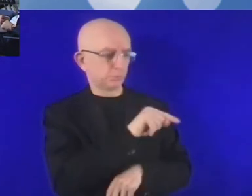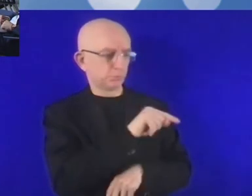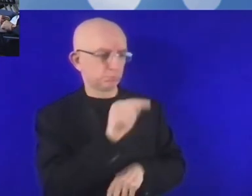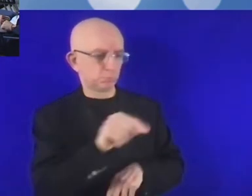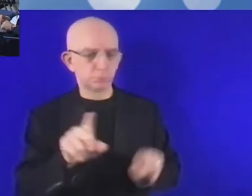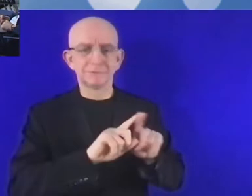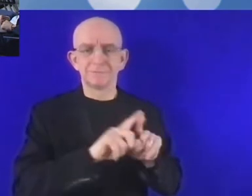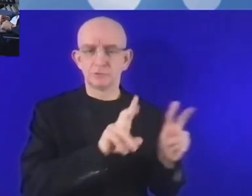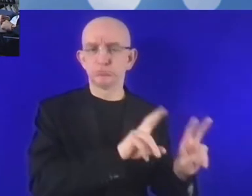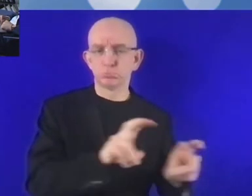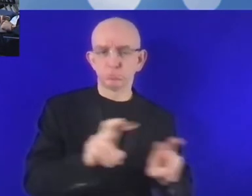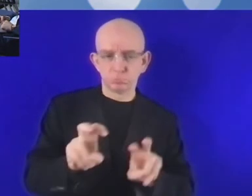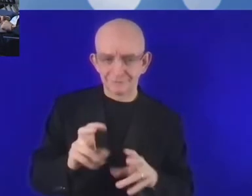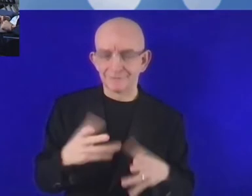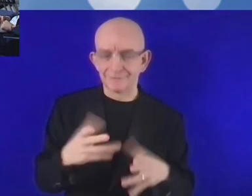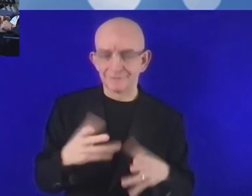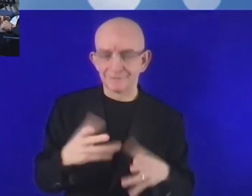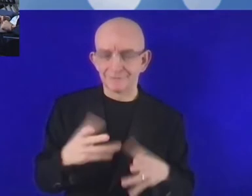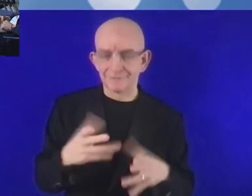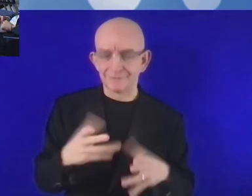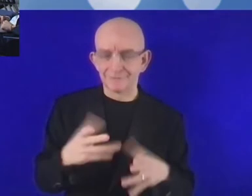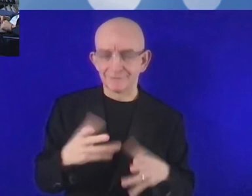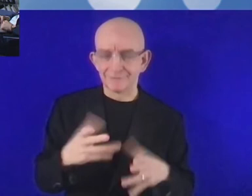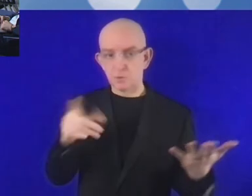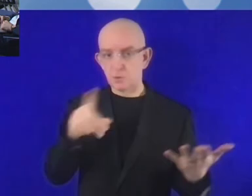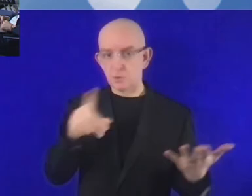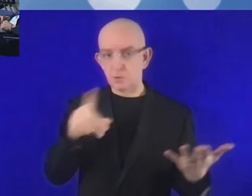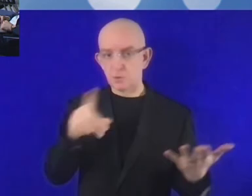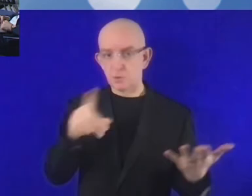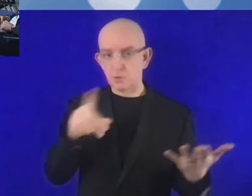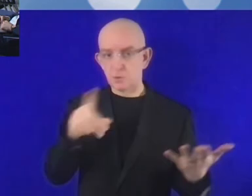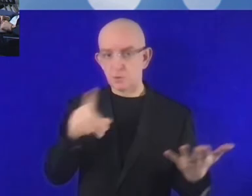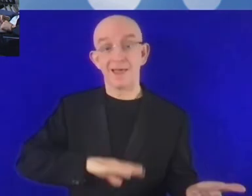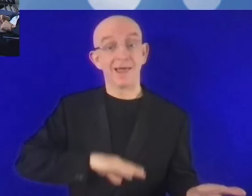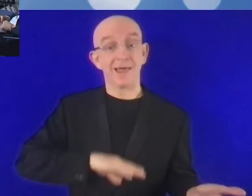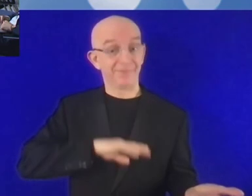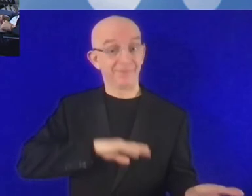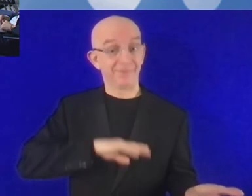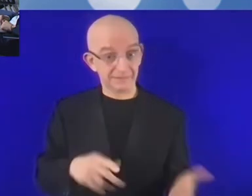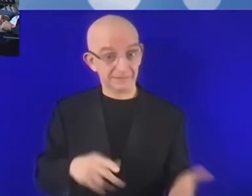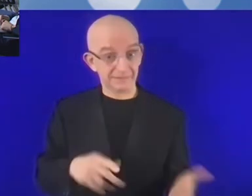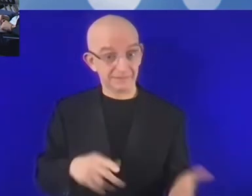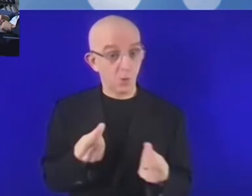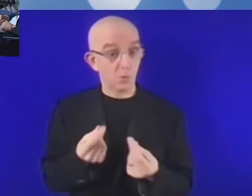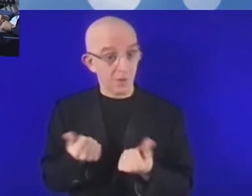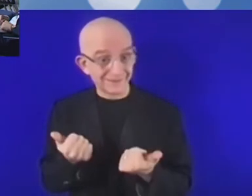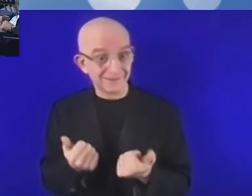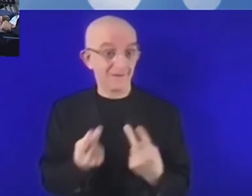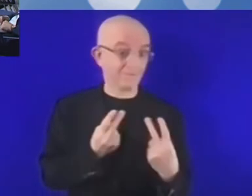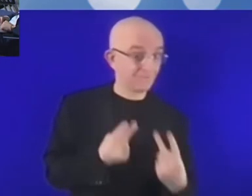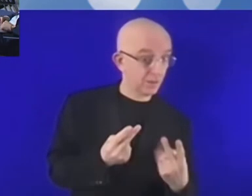والقيم والأخلاق هي أيضا مهمة في الموسيقى. هناك شركات ناشئة لحسن الحظ